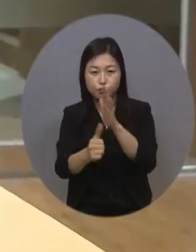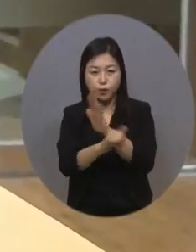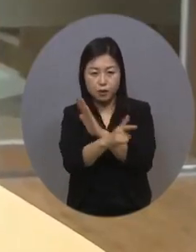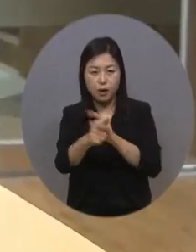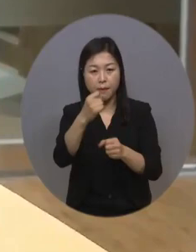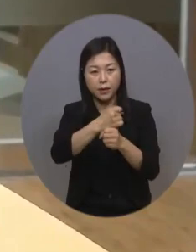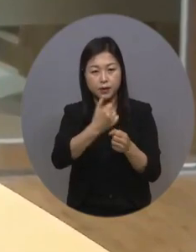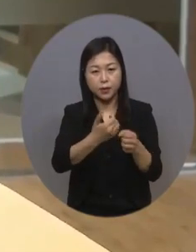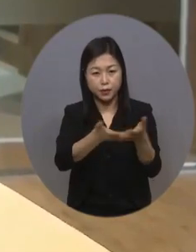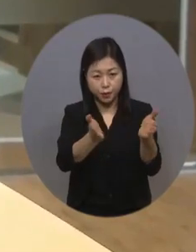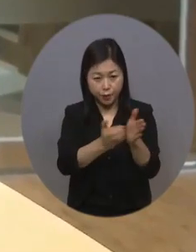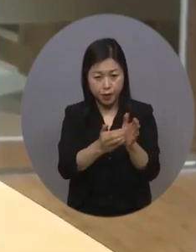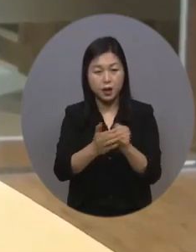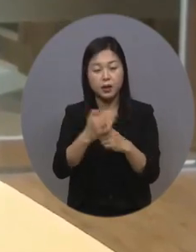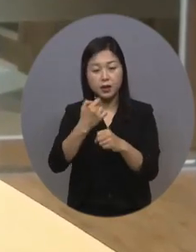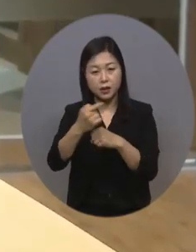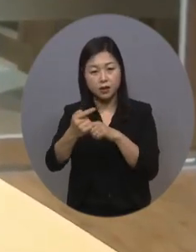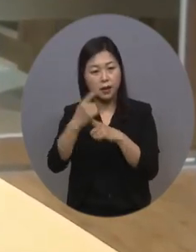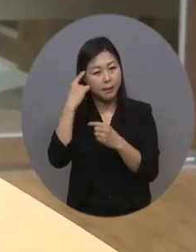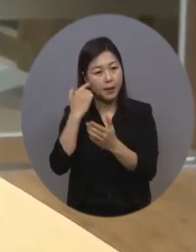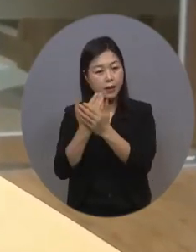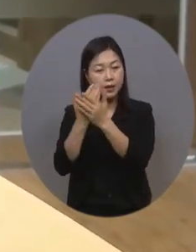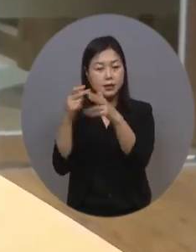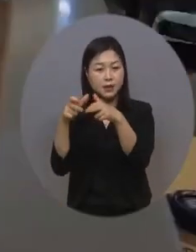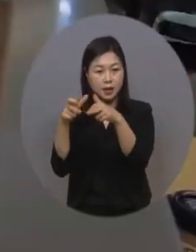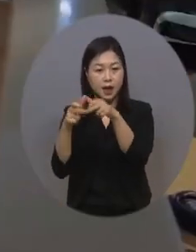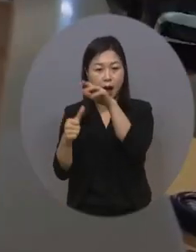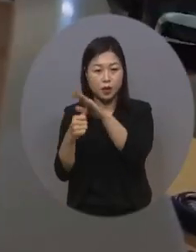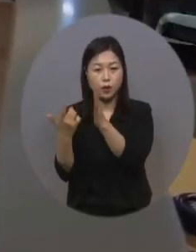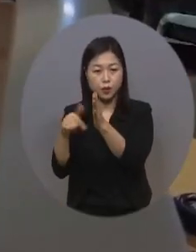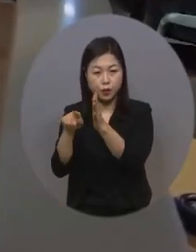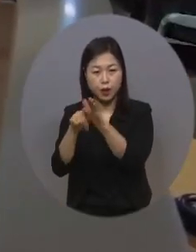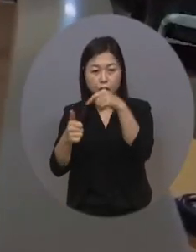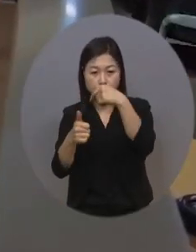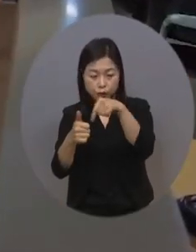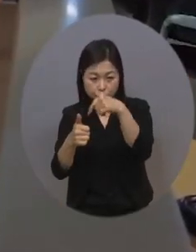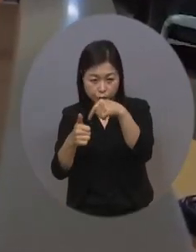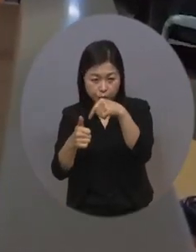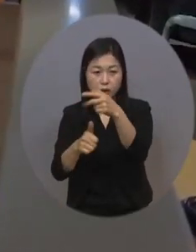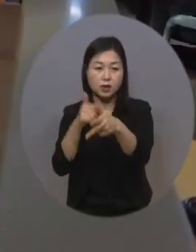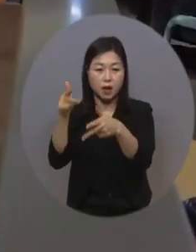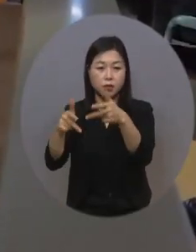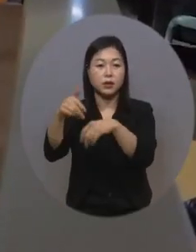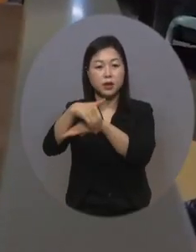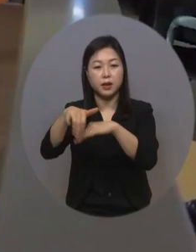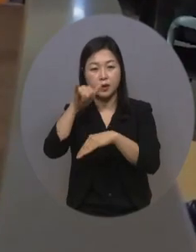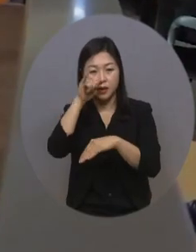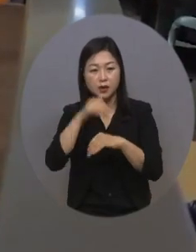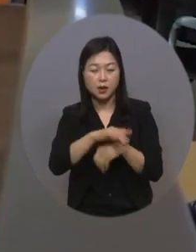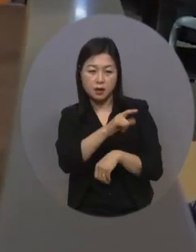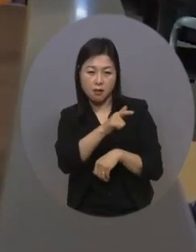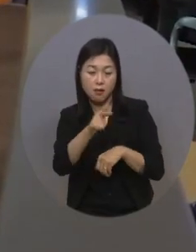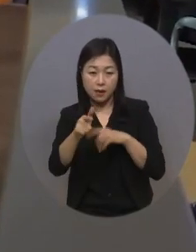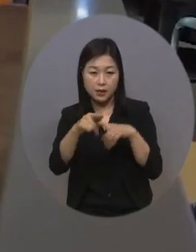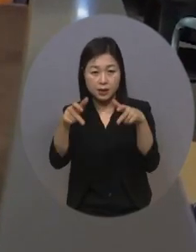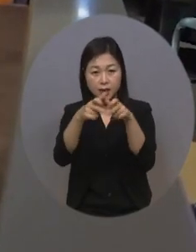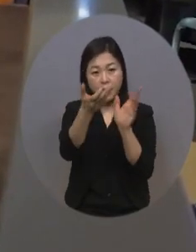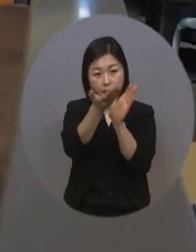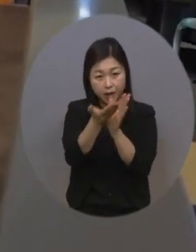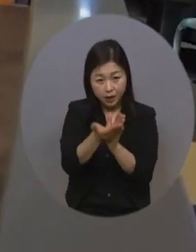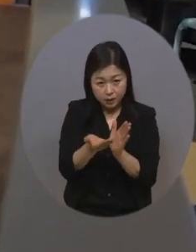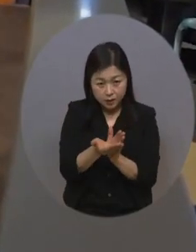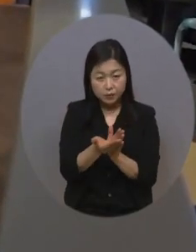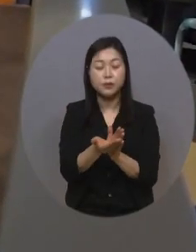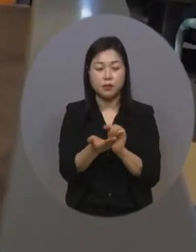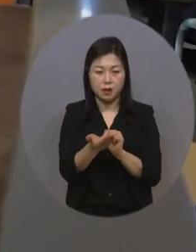배포했고 내년엔 발달장애 아동을 위한 교육 프로그램을 계획하는 등 다양한 맞춤형 콘텐츠 제작에